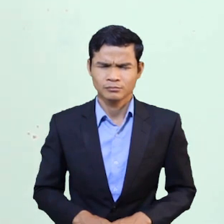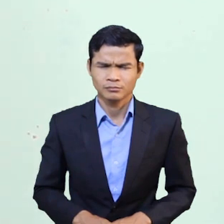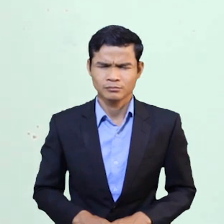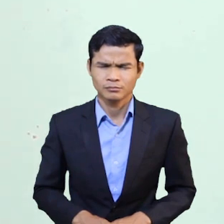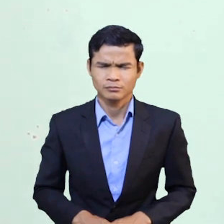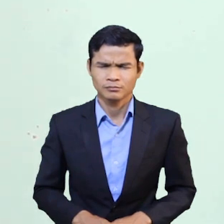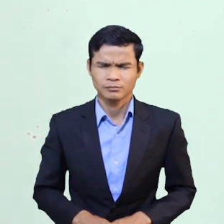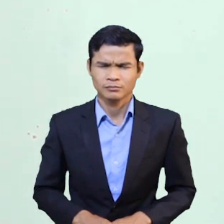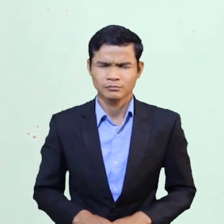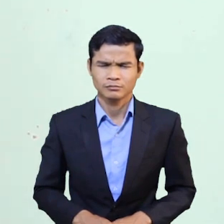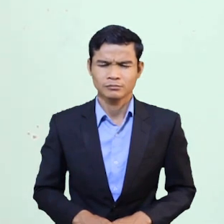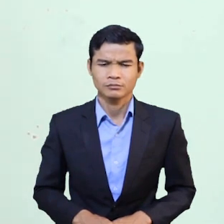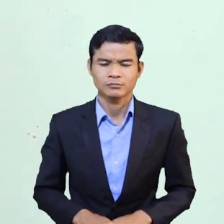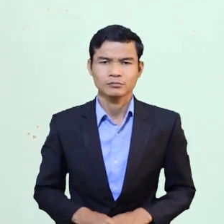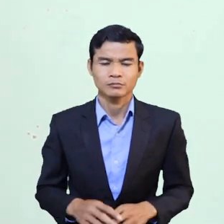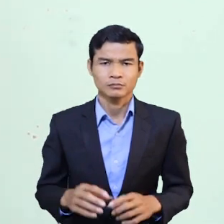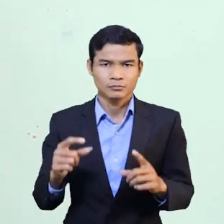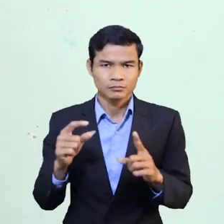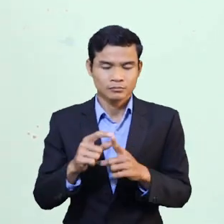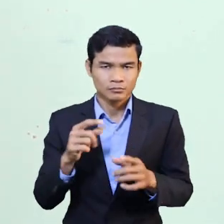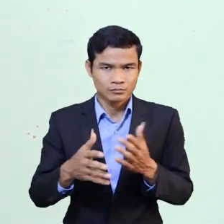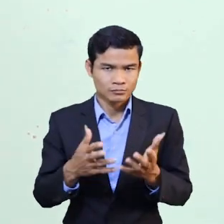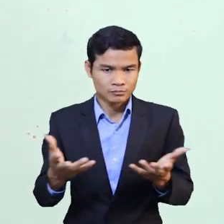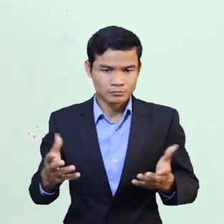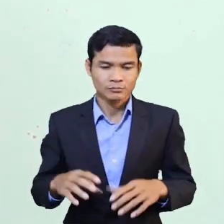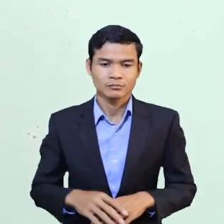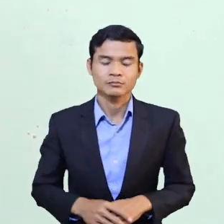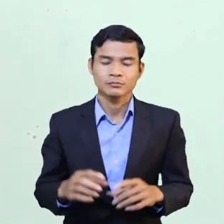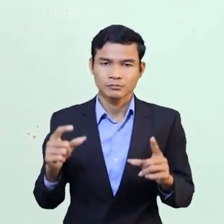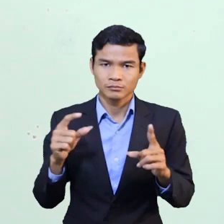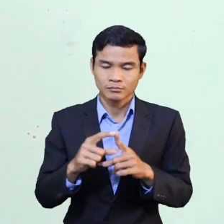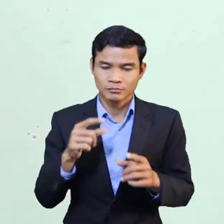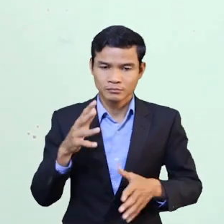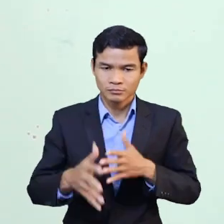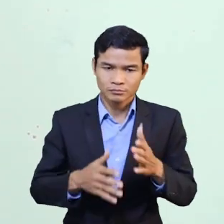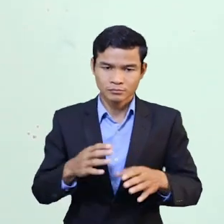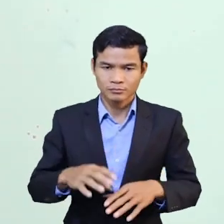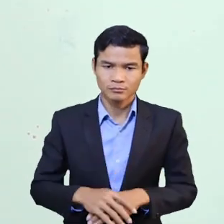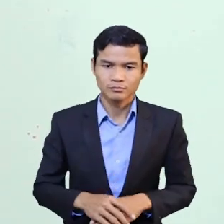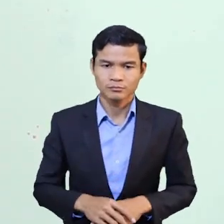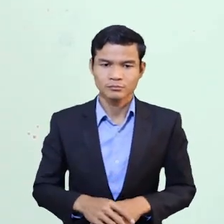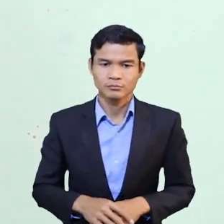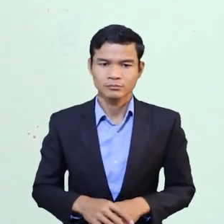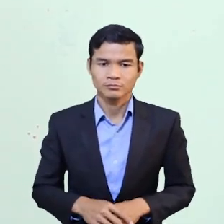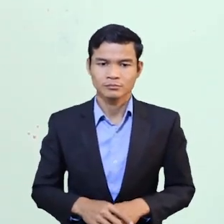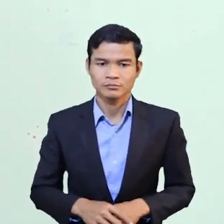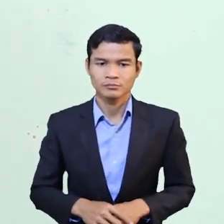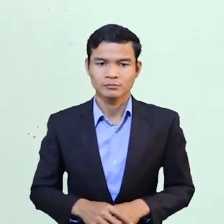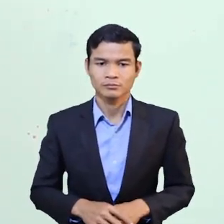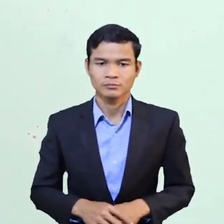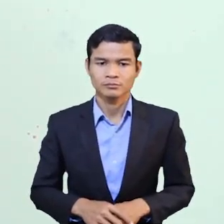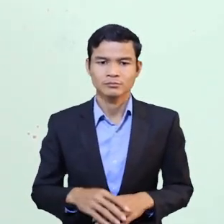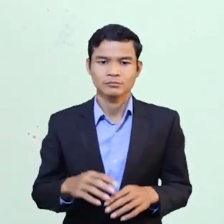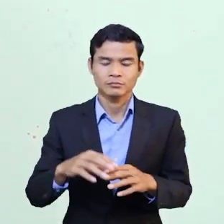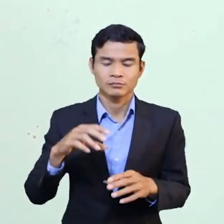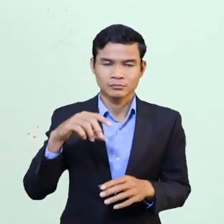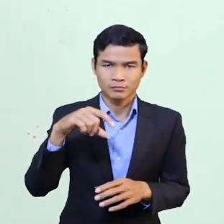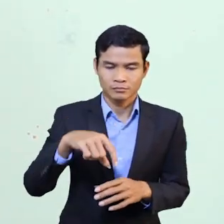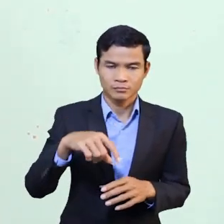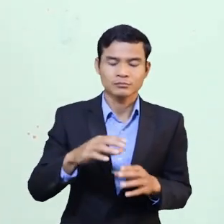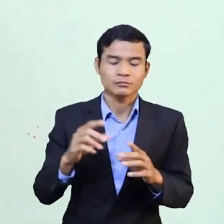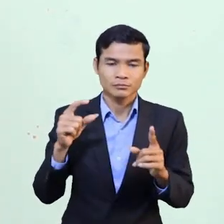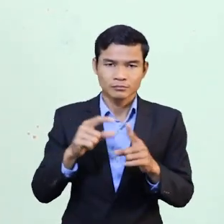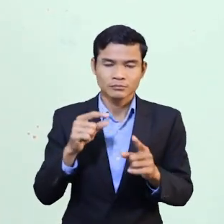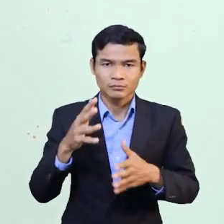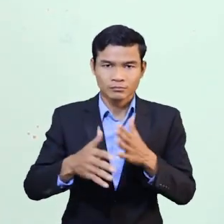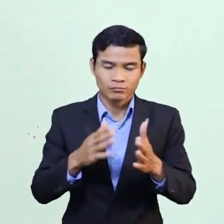cha bên này ăn thầm mấy cha bên này ăn thá còn tụ cần tình cha mà đang tiện nó